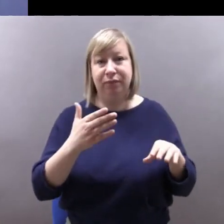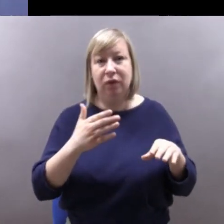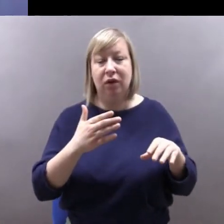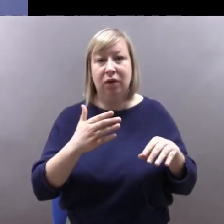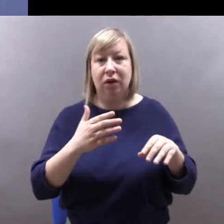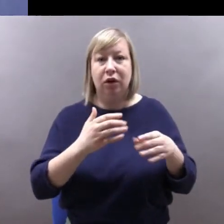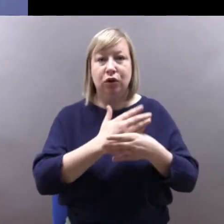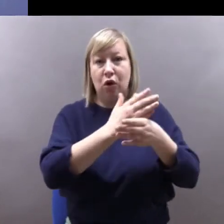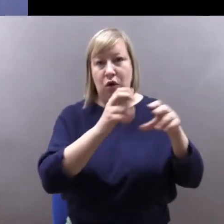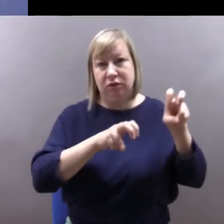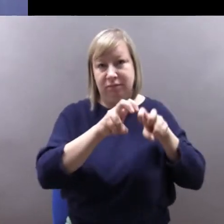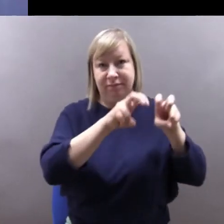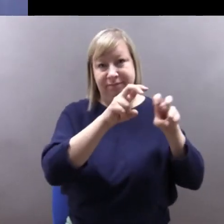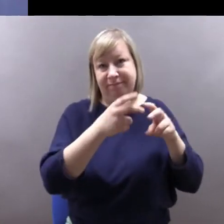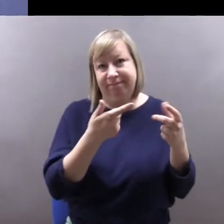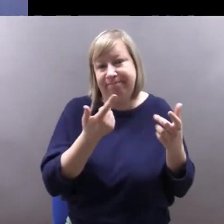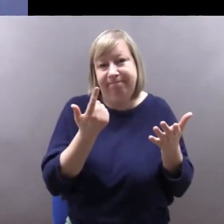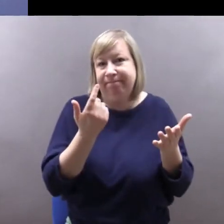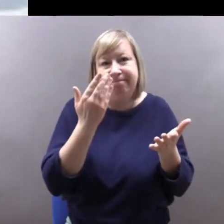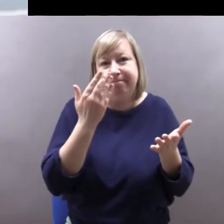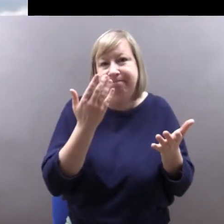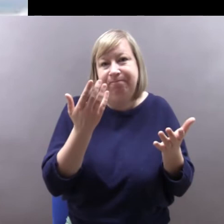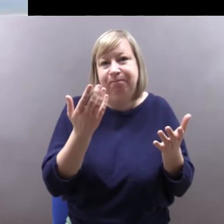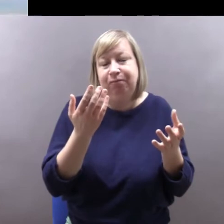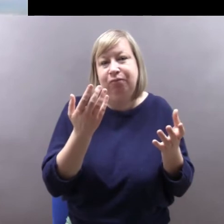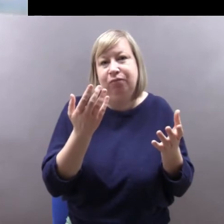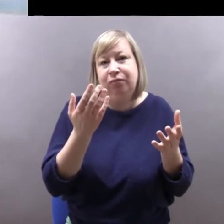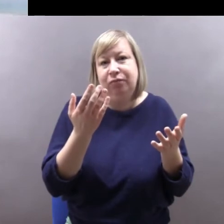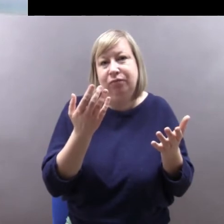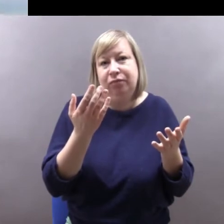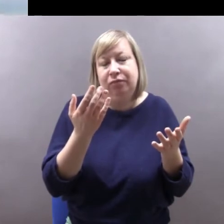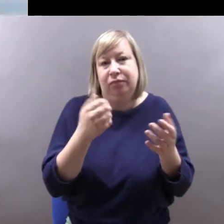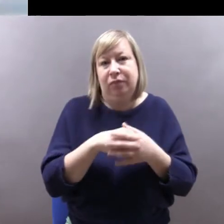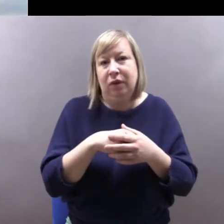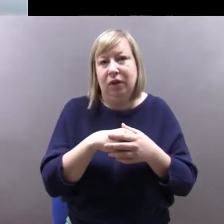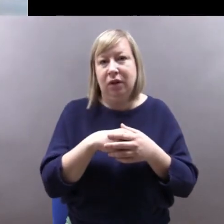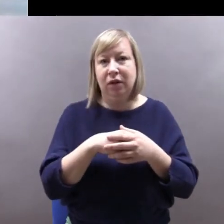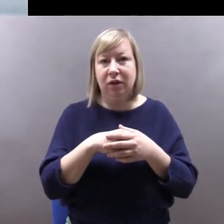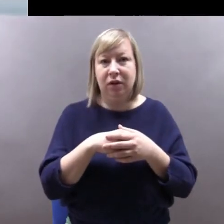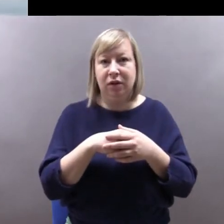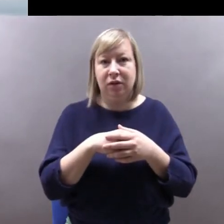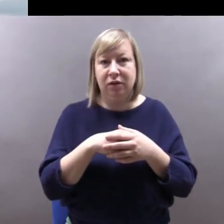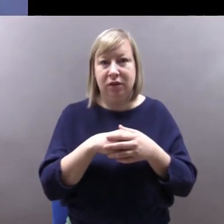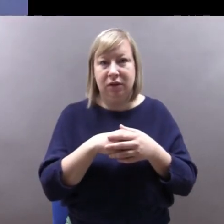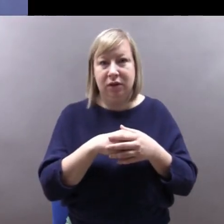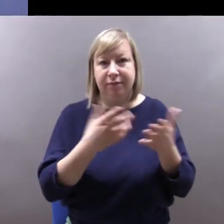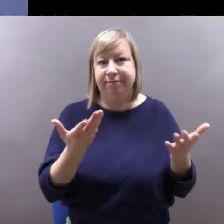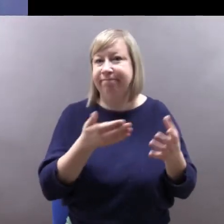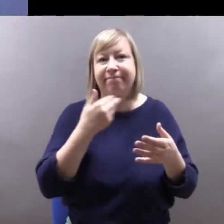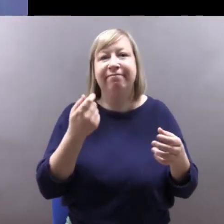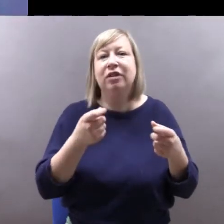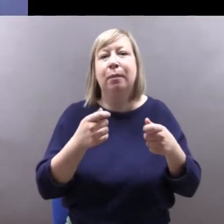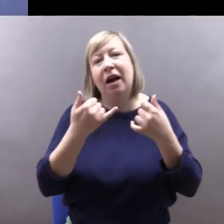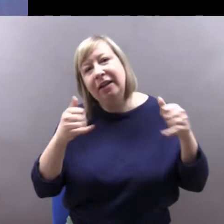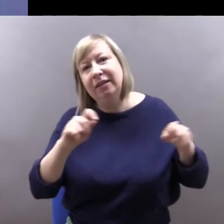coś osiągnąć, tak? Zgadza się. Znaczy fajnie, okay, że to wymyślono, oczywiście. Tak.